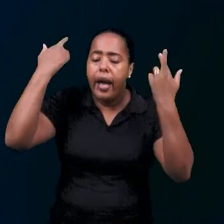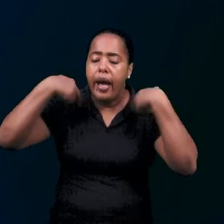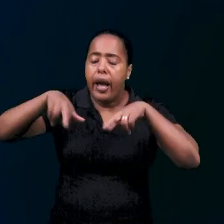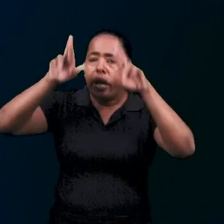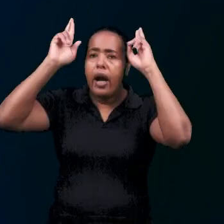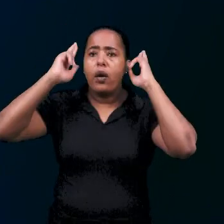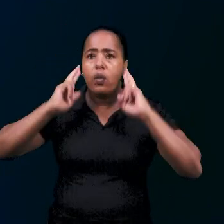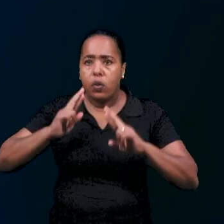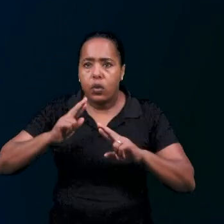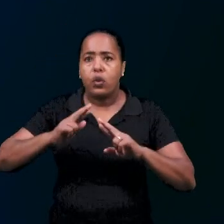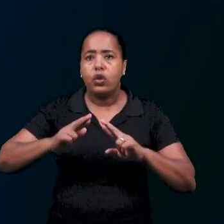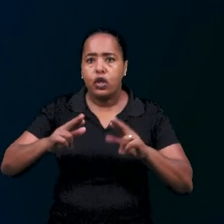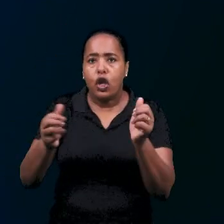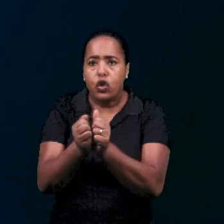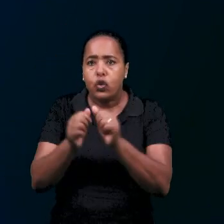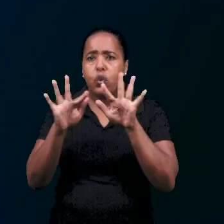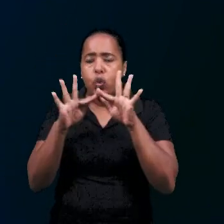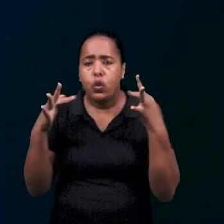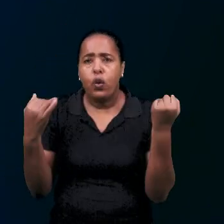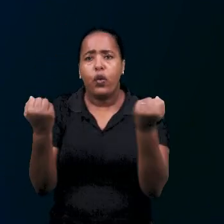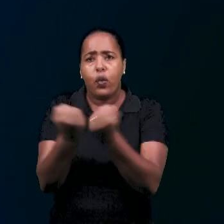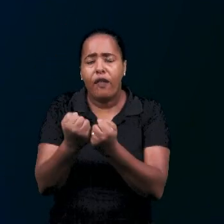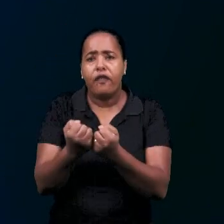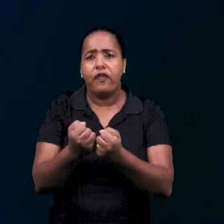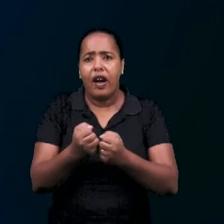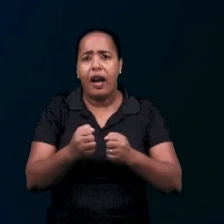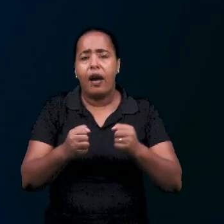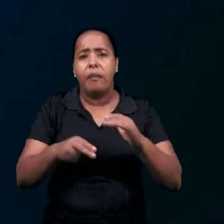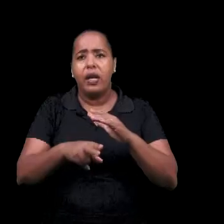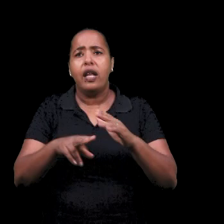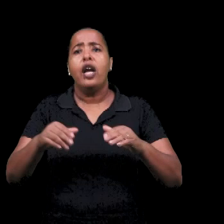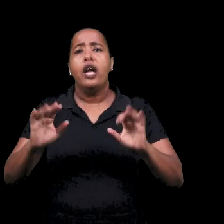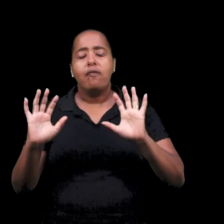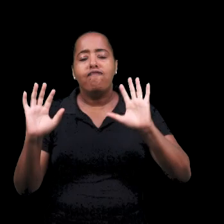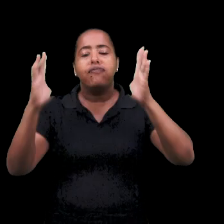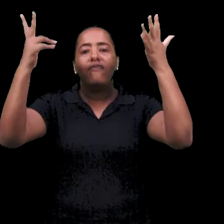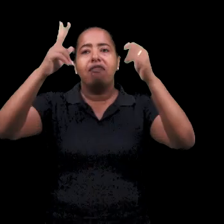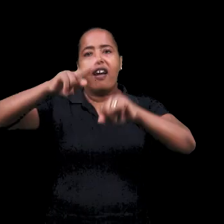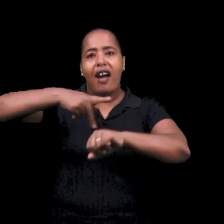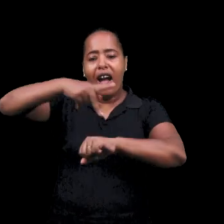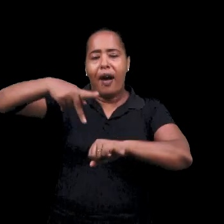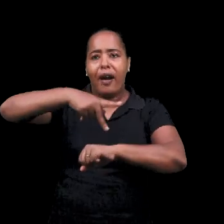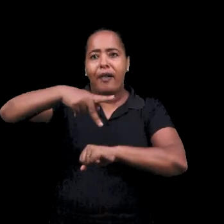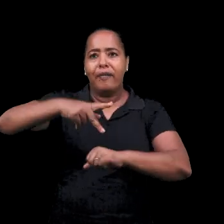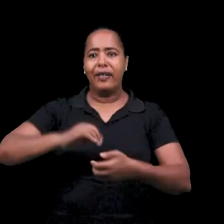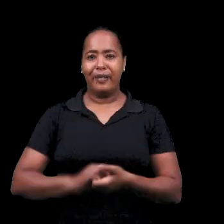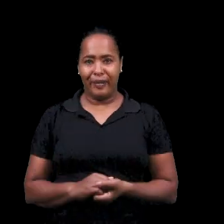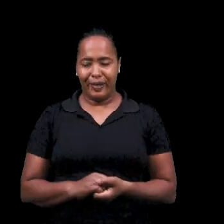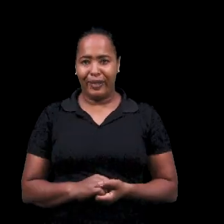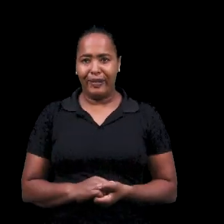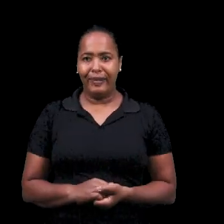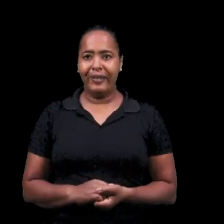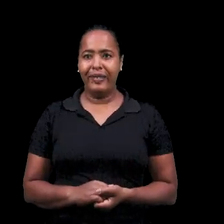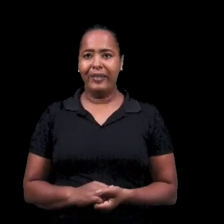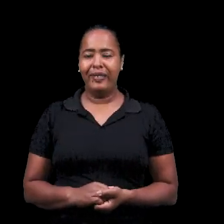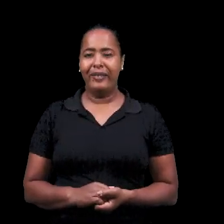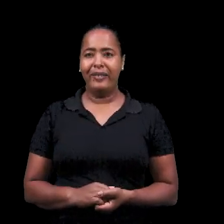prenez de l'agneau selon vos familles et sacrifiez la Pâque.